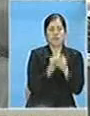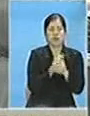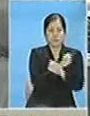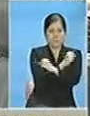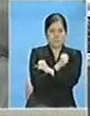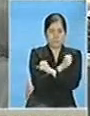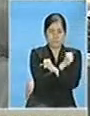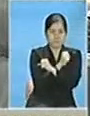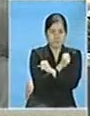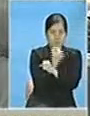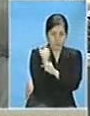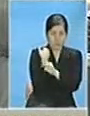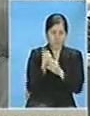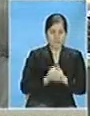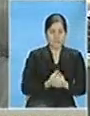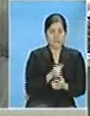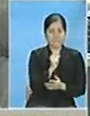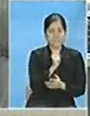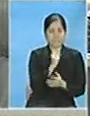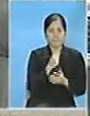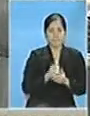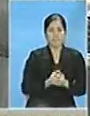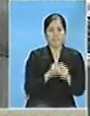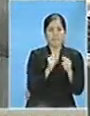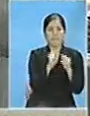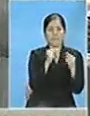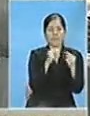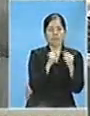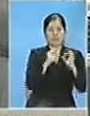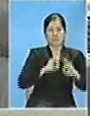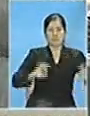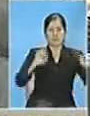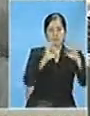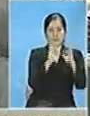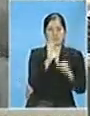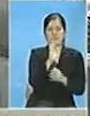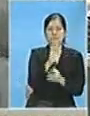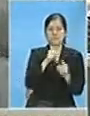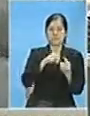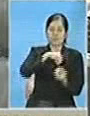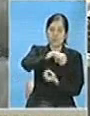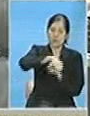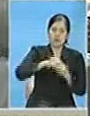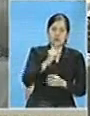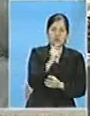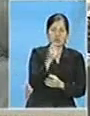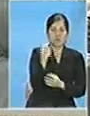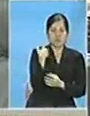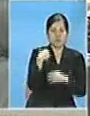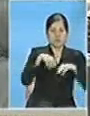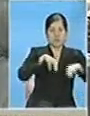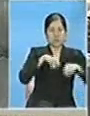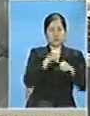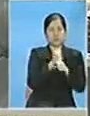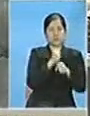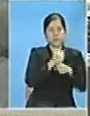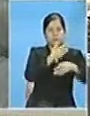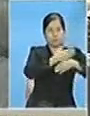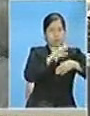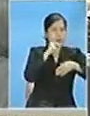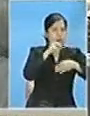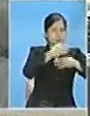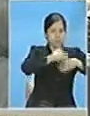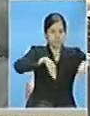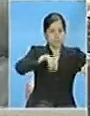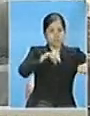ะครับอันที่3นะครับบอกว่าพื้นที่สำคัญทางเศรษฐกิจก็จะทำเขื่อนให้นะครับข้อต่อไปให้งบประมาณไปล